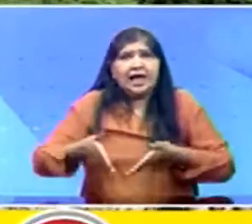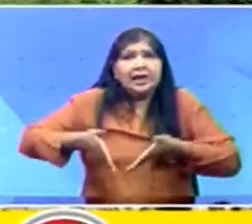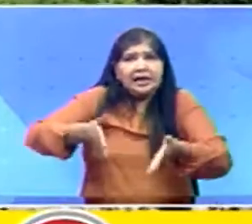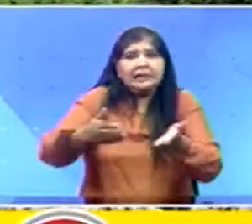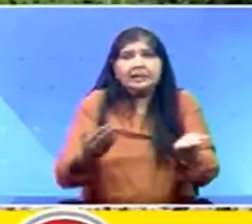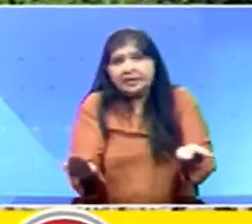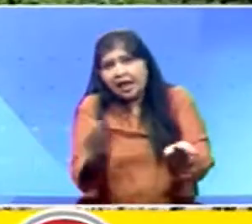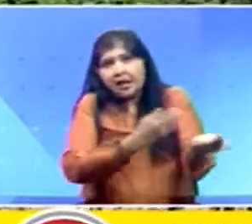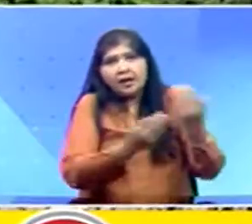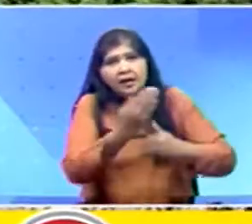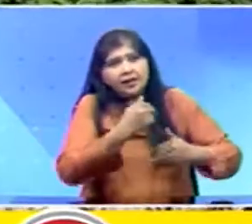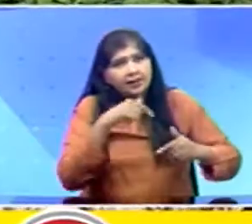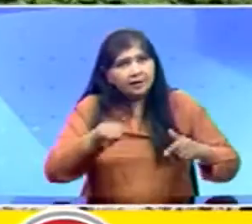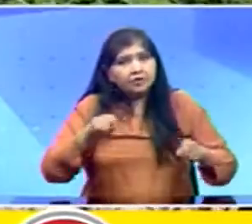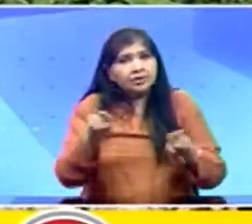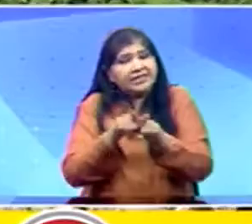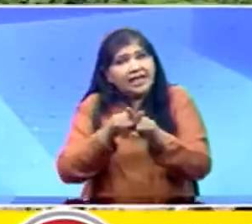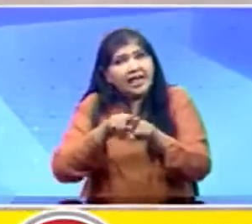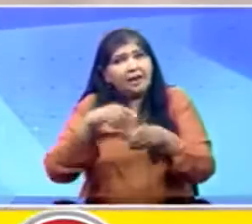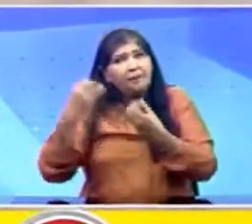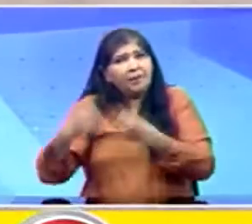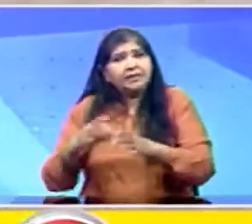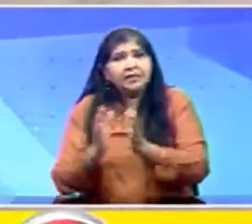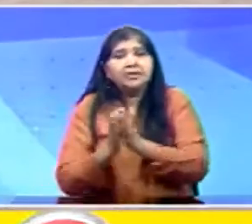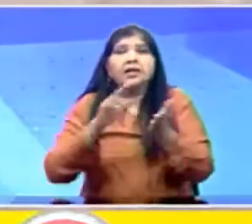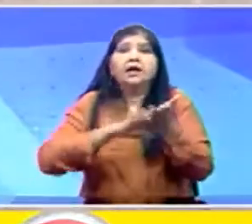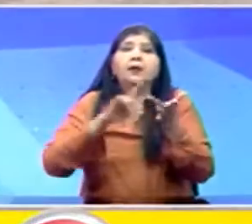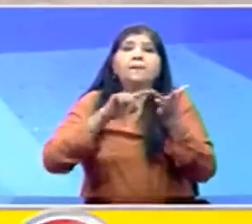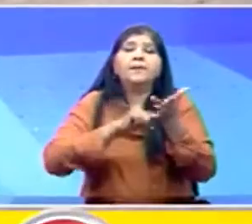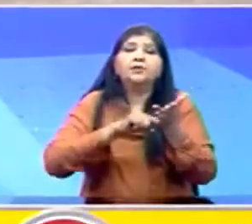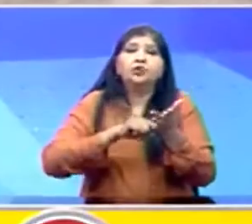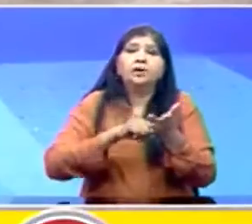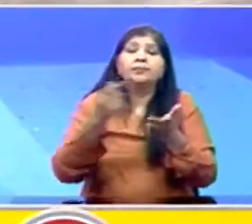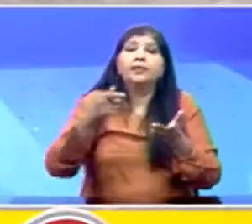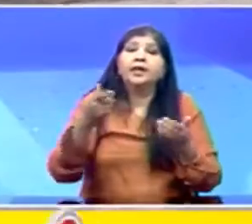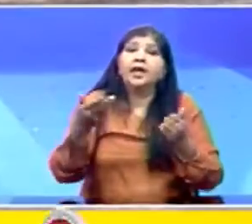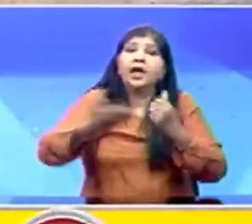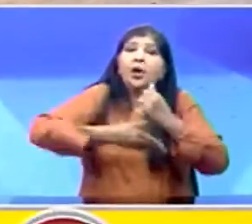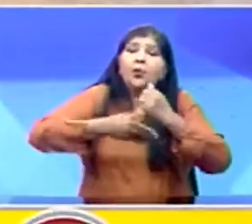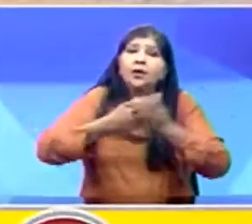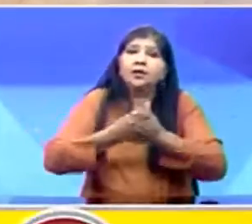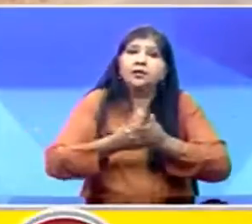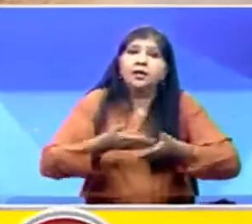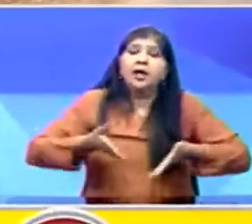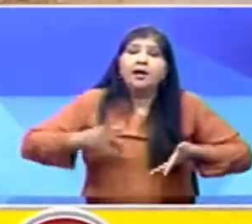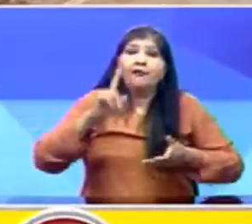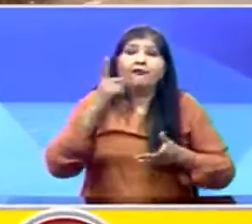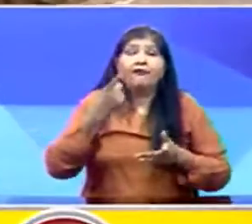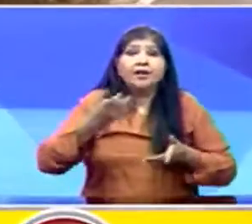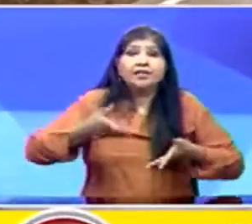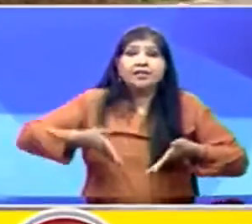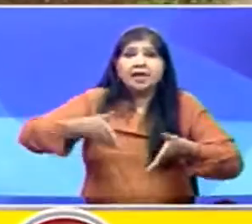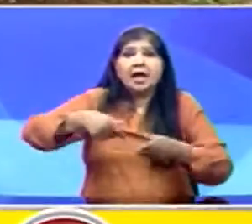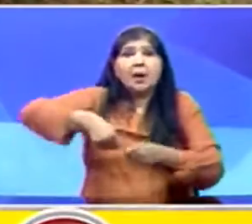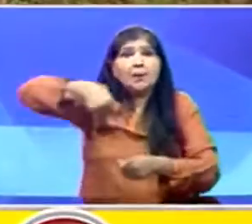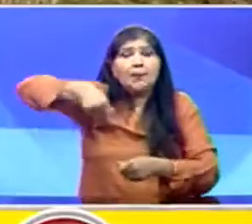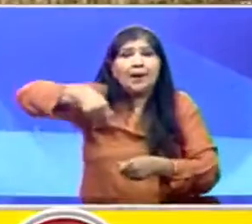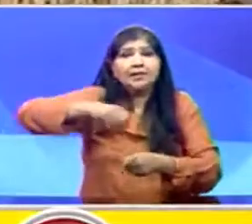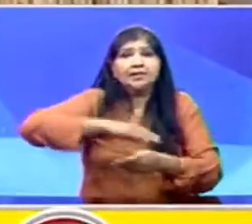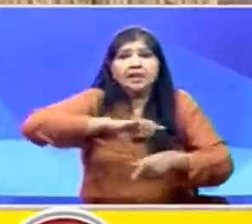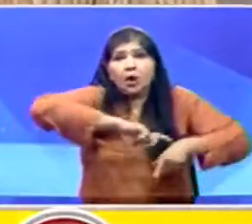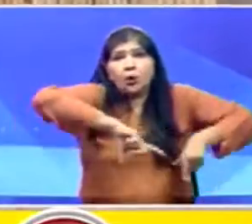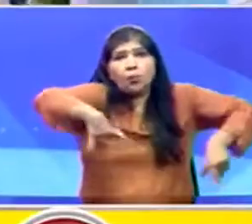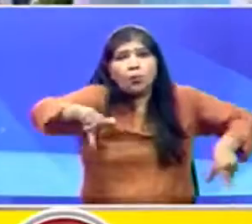उससे मिजरम के एक गाउं में राज की पहली प्लास्टिक रोड बनाई गई